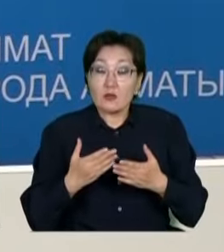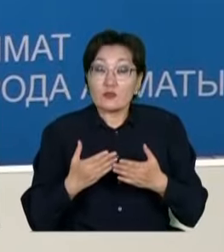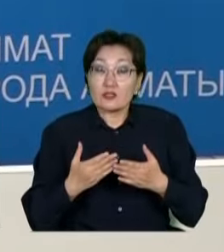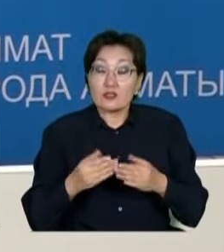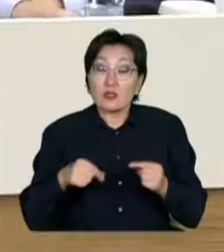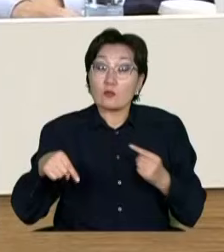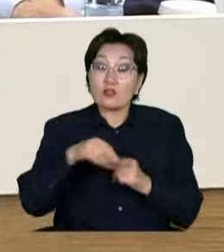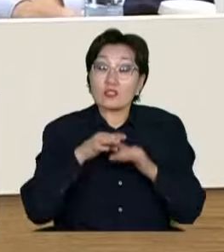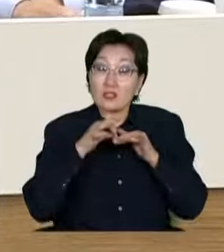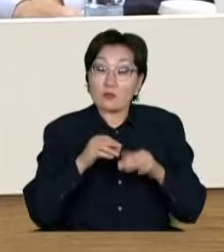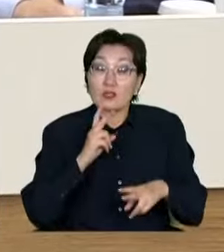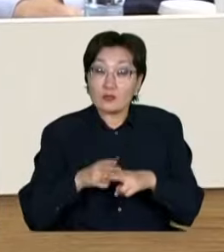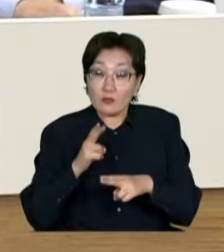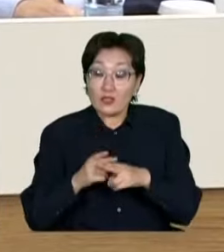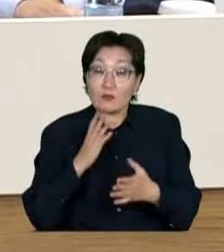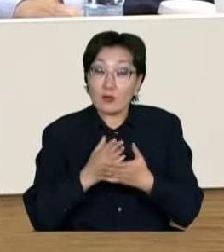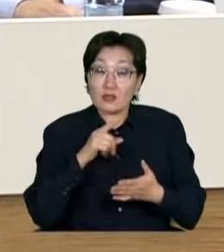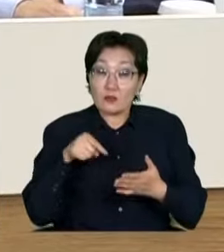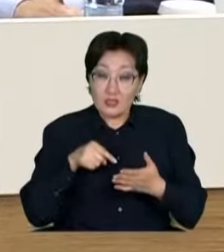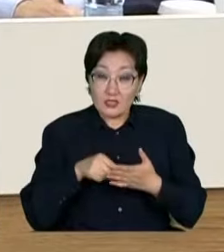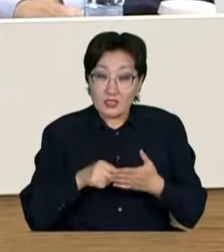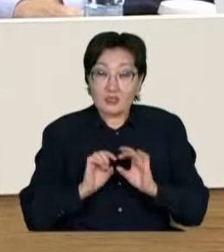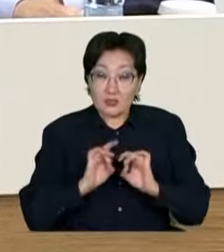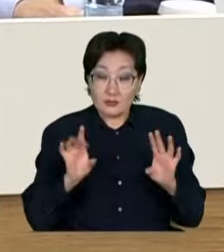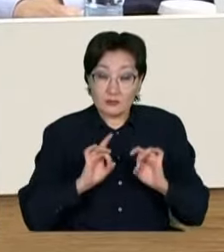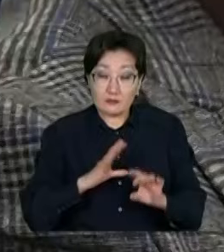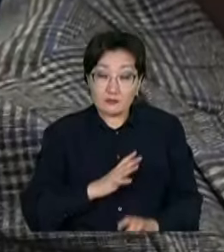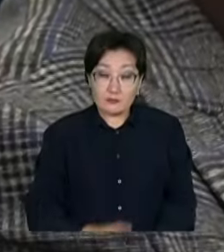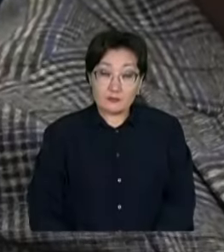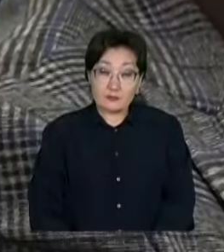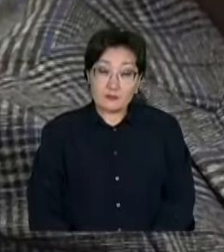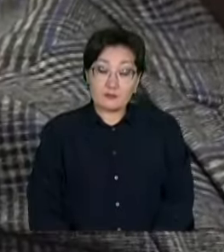кәсіп жүргізуге кедергі болған мәселелерді бөлісті.